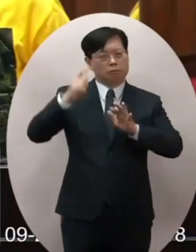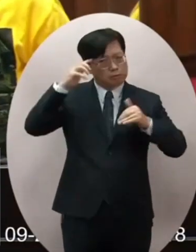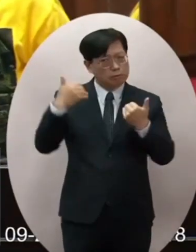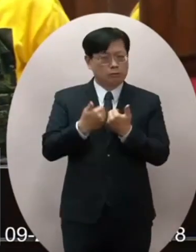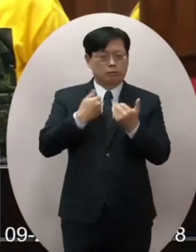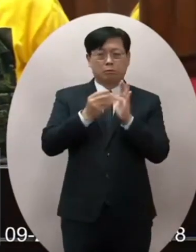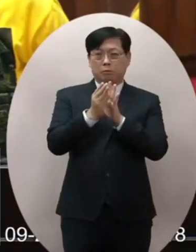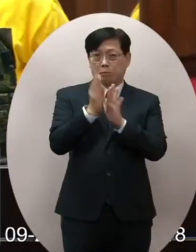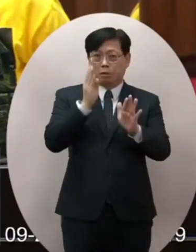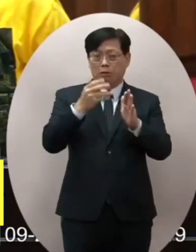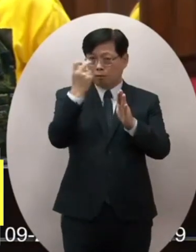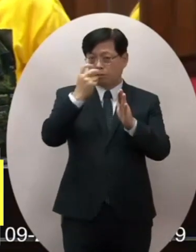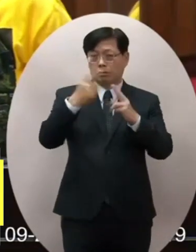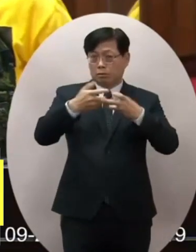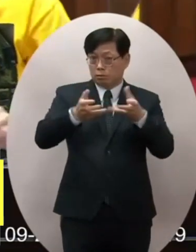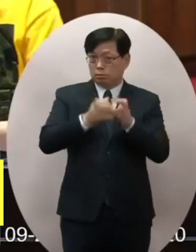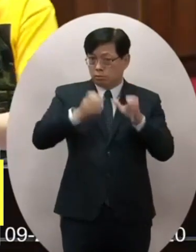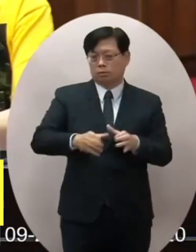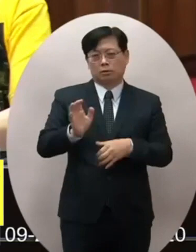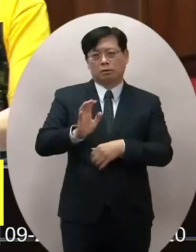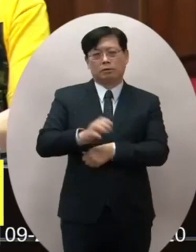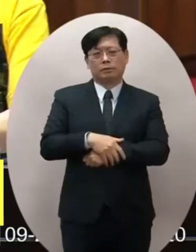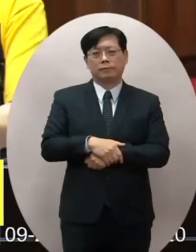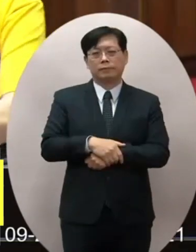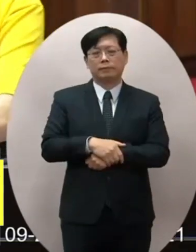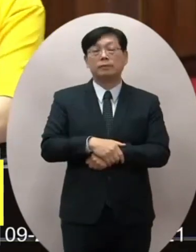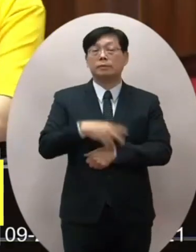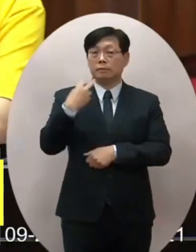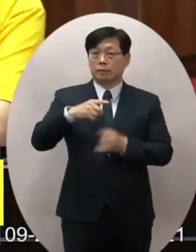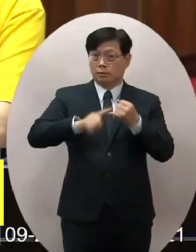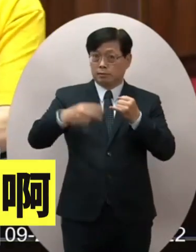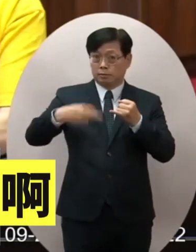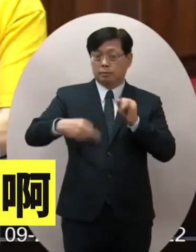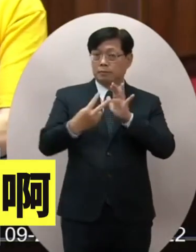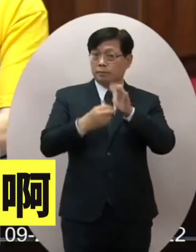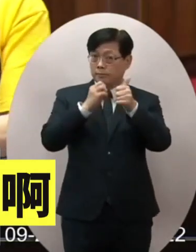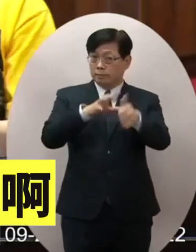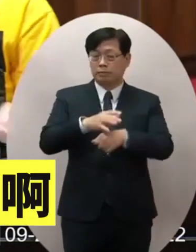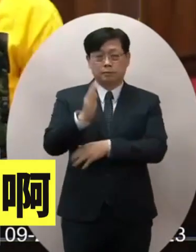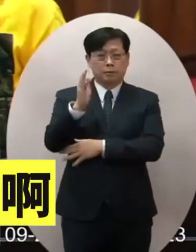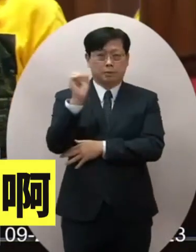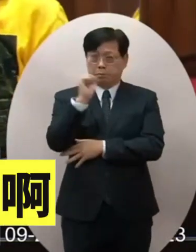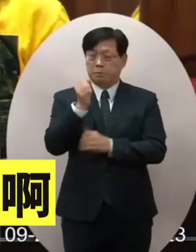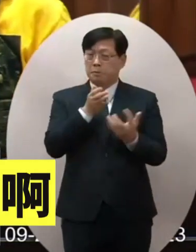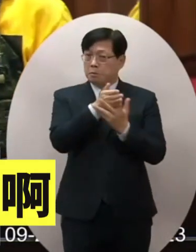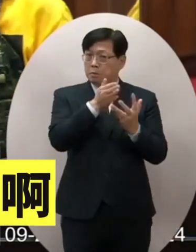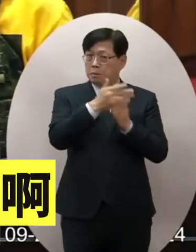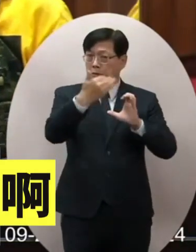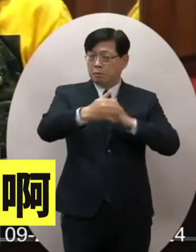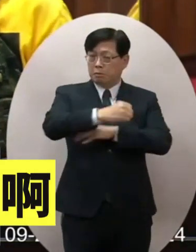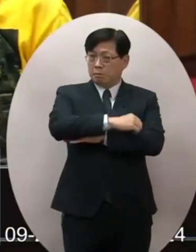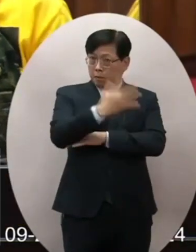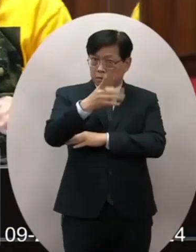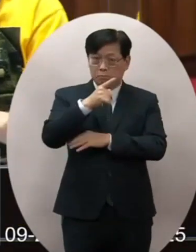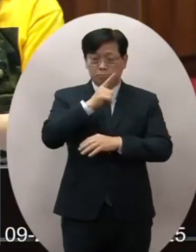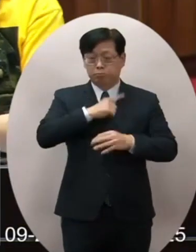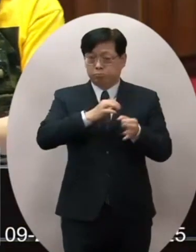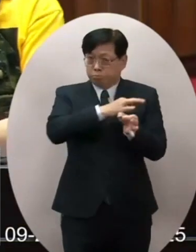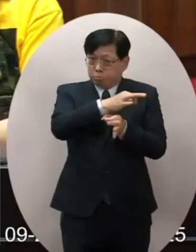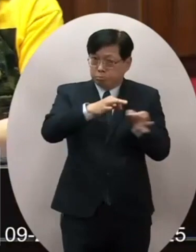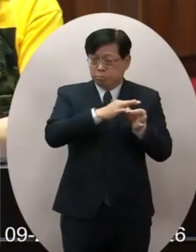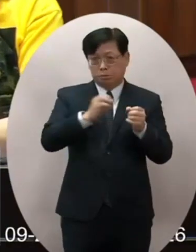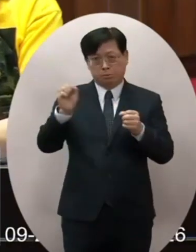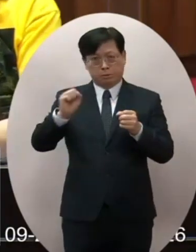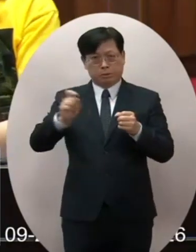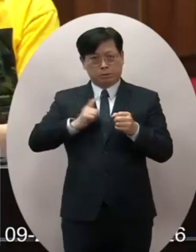对调阅小组的成立那再来，我最后还是要强调，政府不可以干预媒体的经营不可以